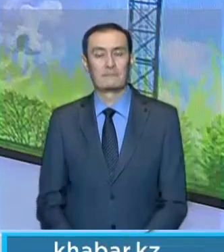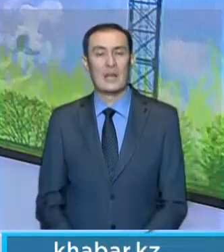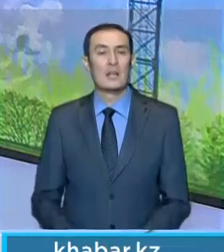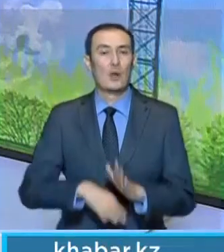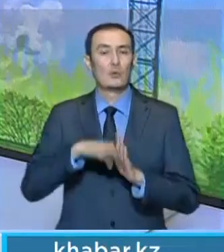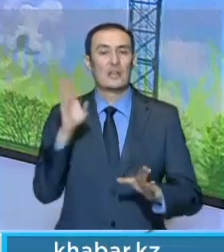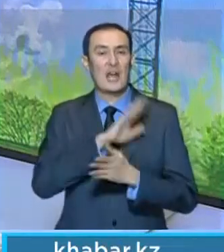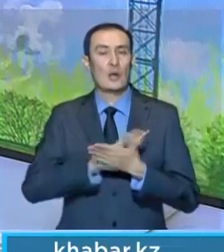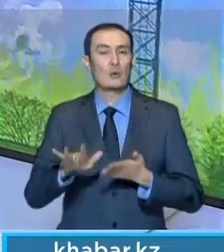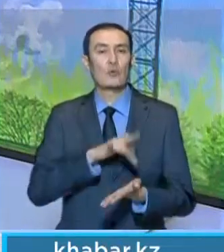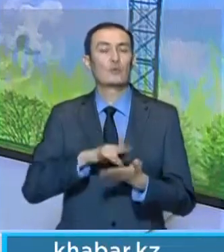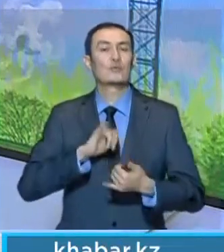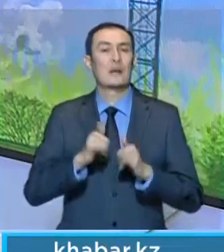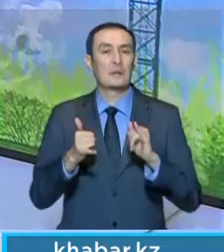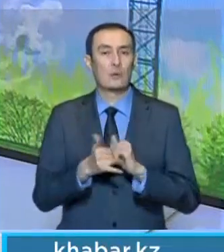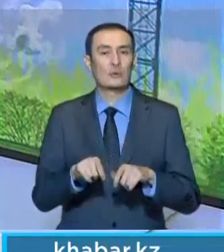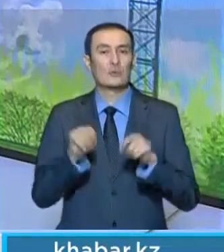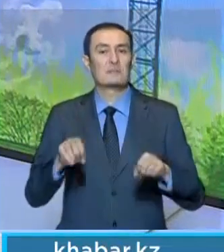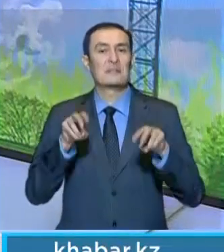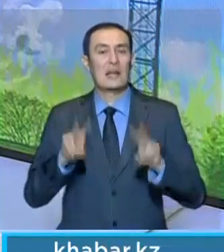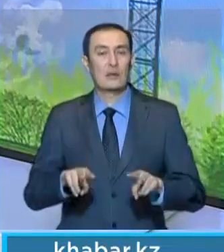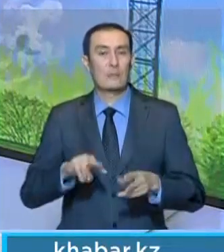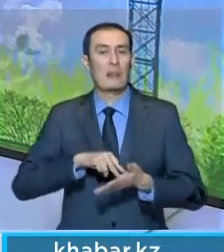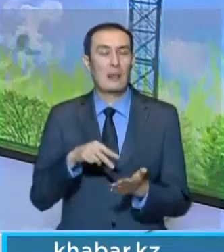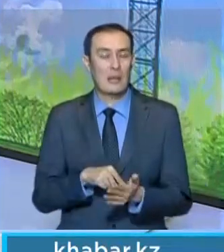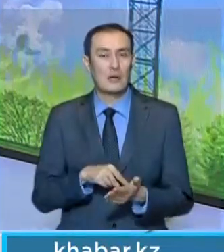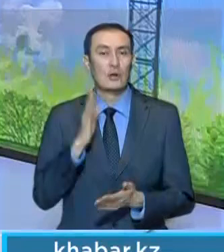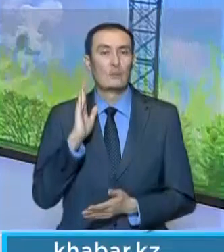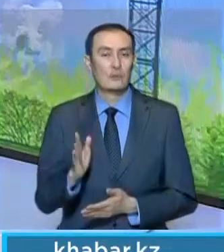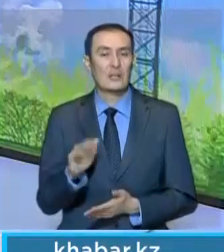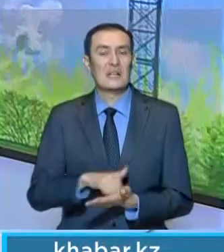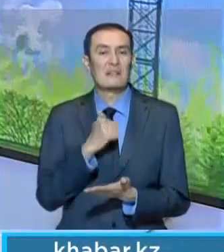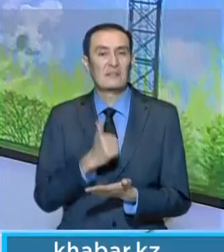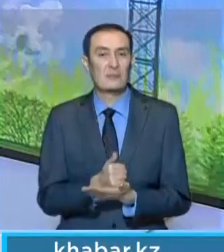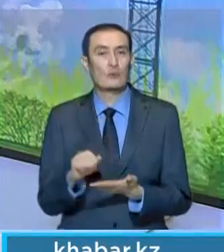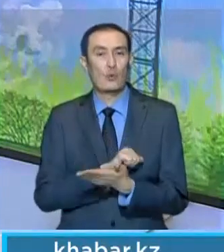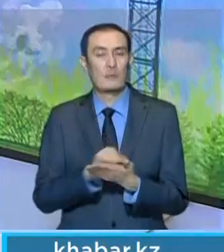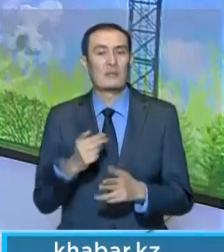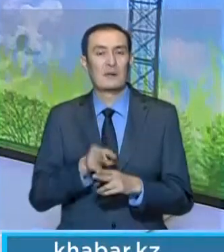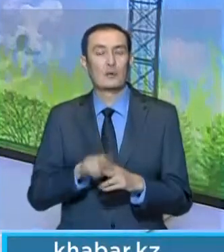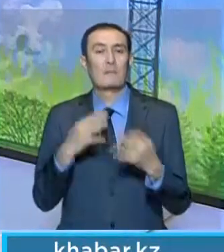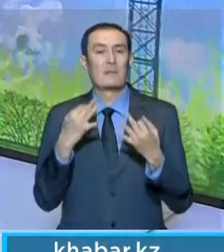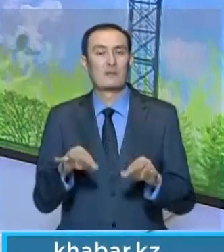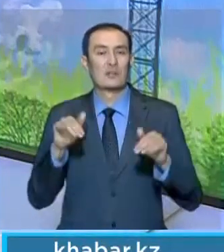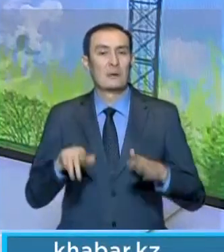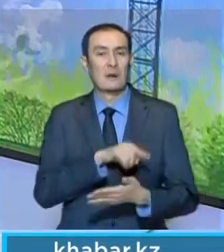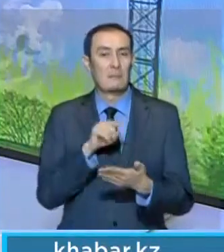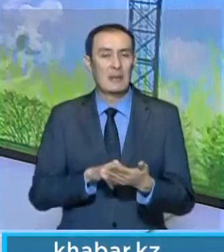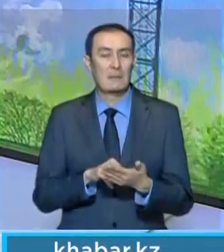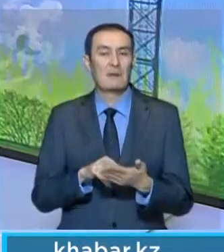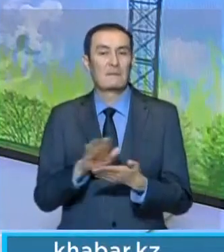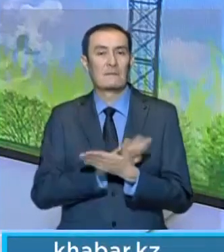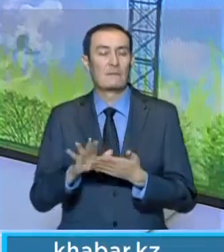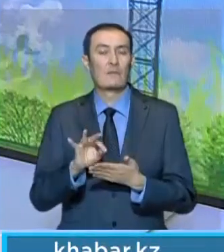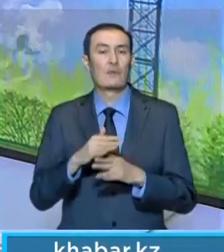Для улучшения экологии Усть-Каменогорска создадут специальную дорожную карту. Она станет основным документом, который позволит решать проблемы в этой сфере